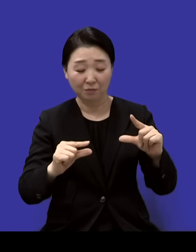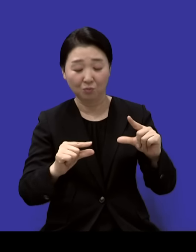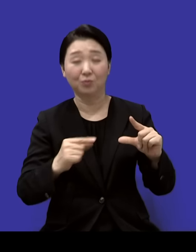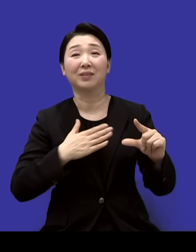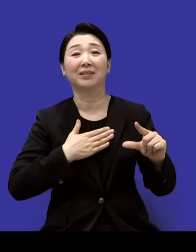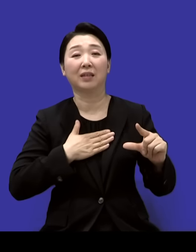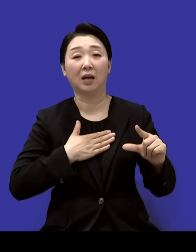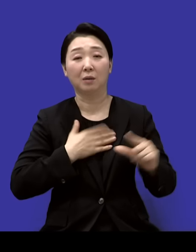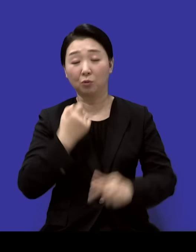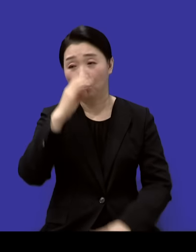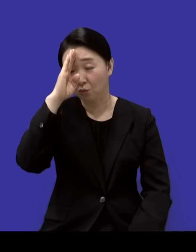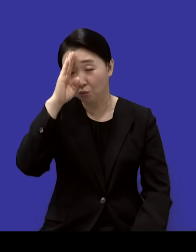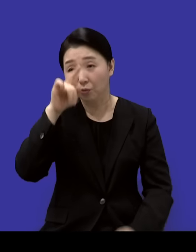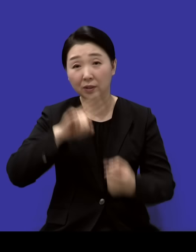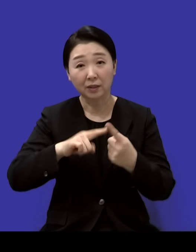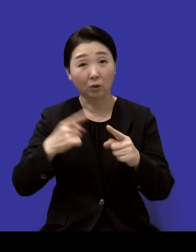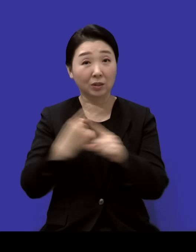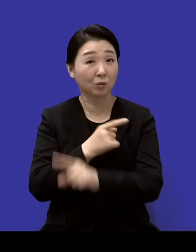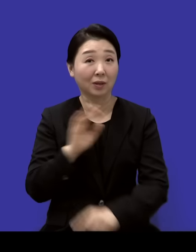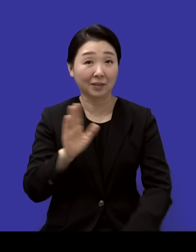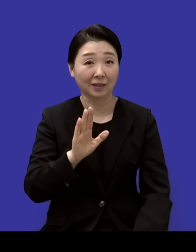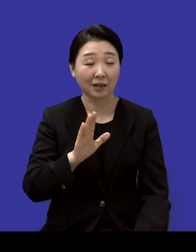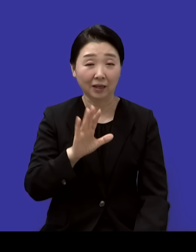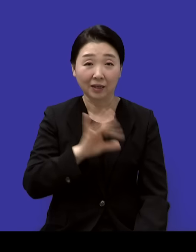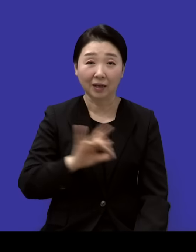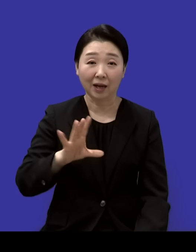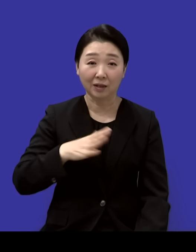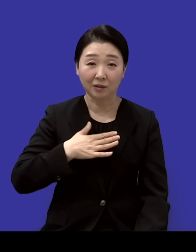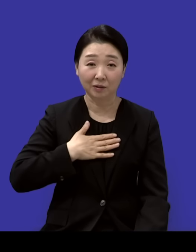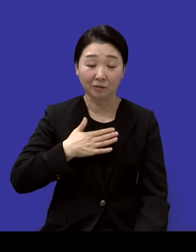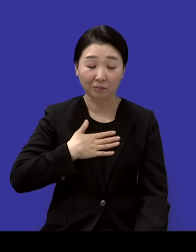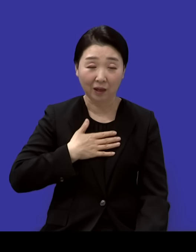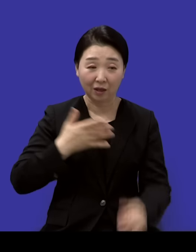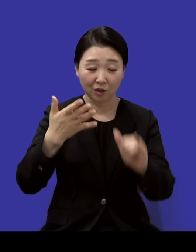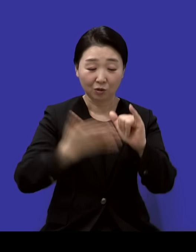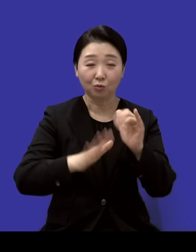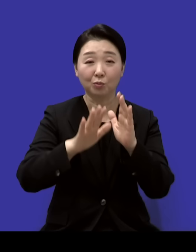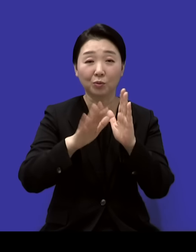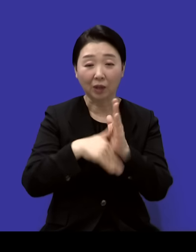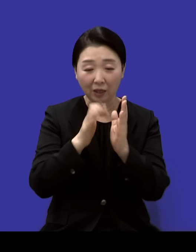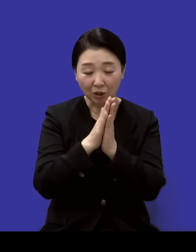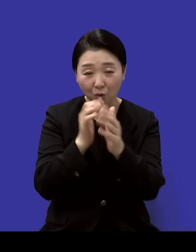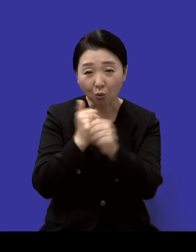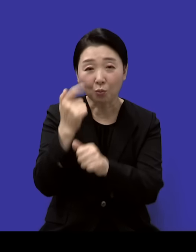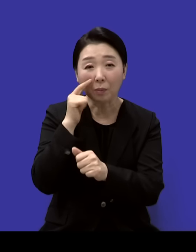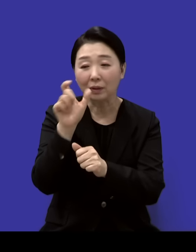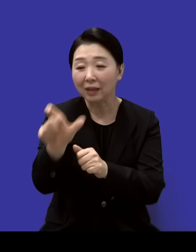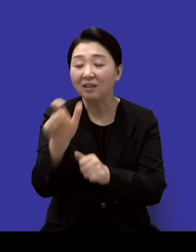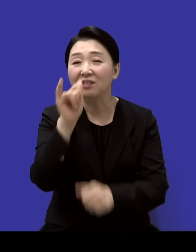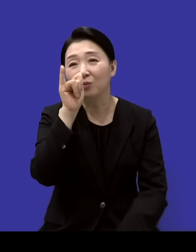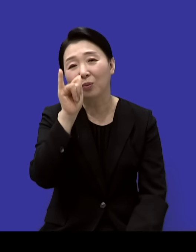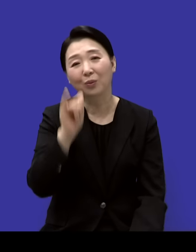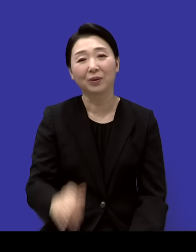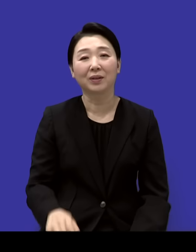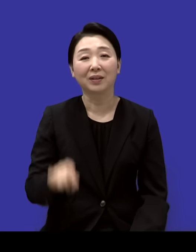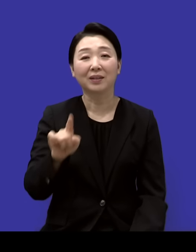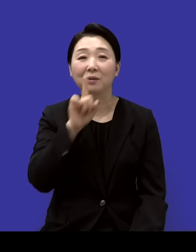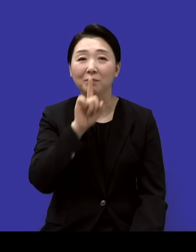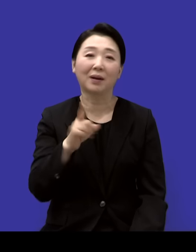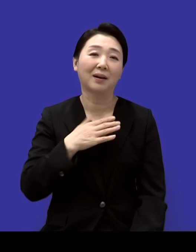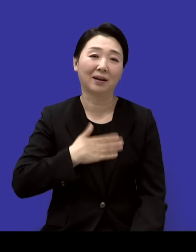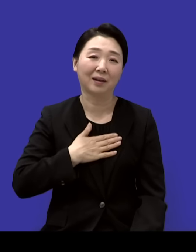보통 우울증을 이렇게 치료하지 않습니다. 네네. 가끔 제 채널에도 기도로 극복하세요 뭐 이렇게 댓글 다시는 분이 있는데 예. 저는 그게 무슨